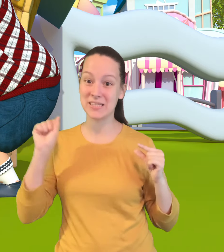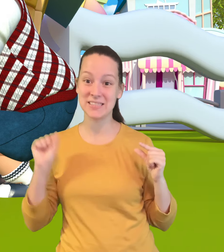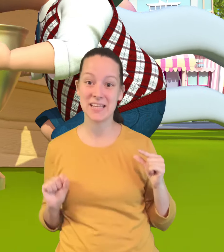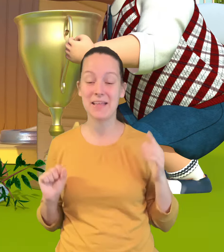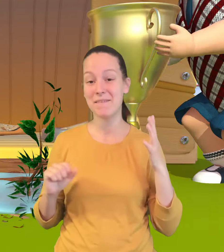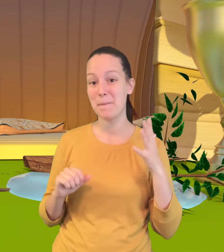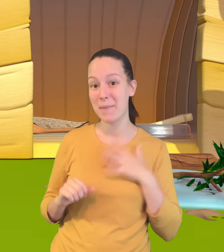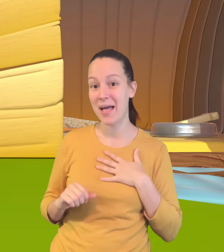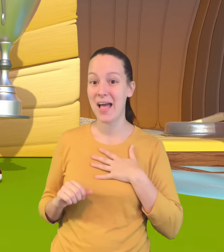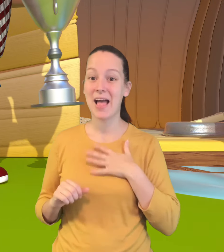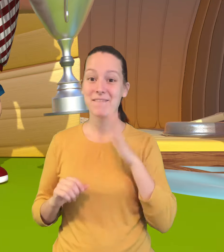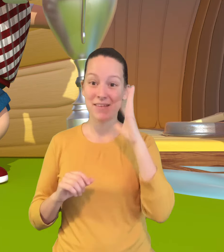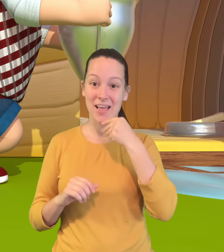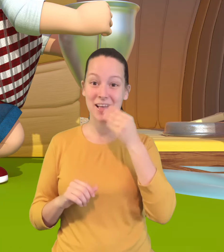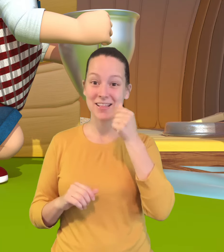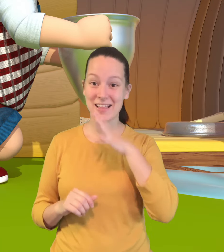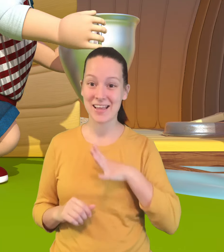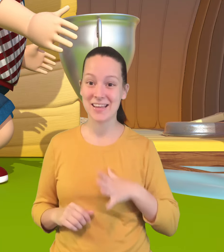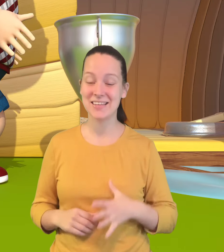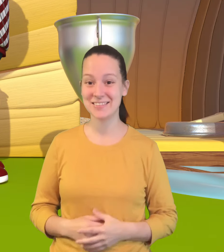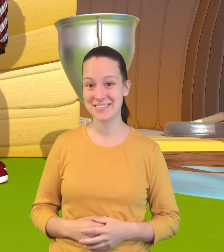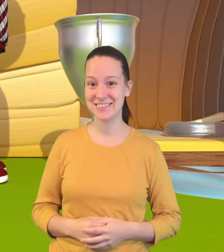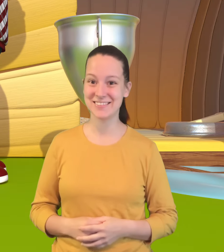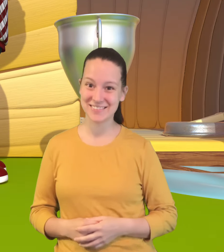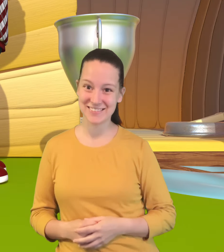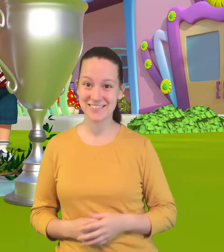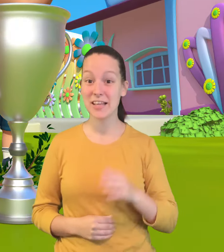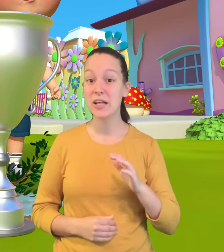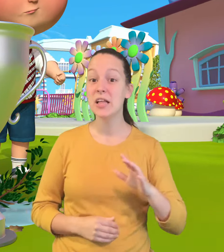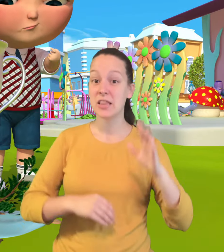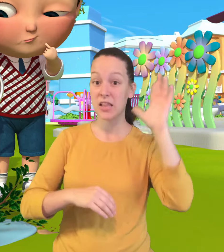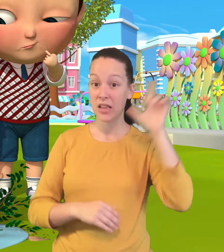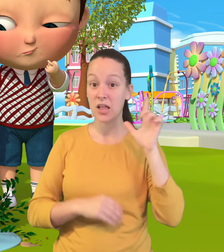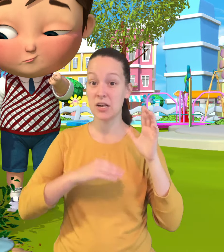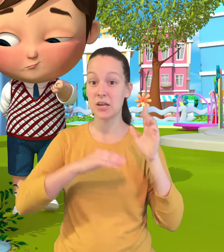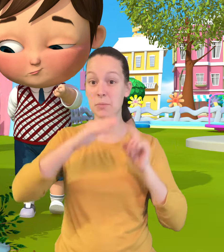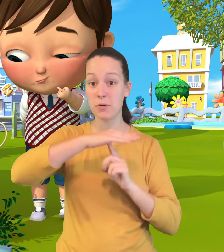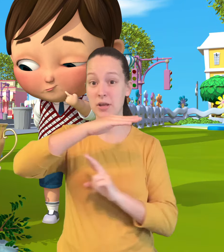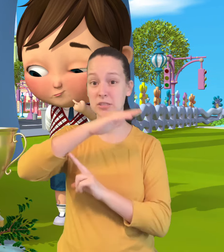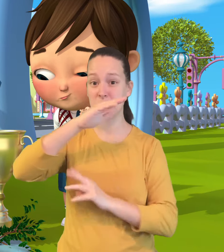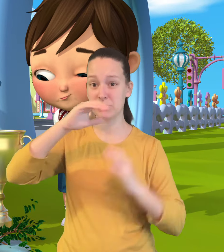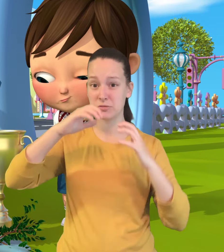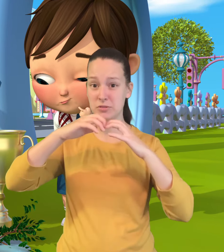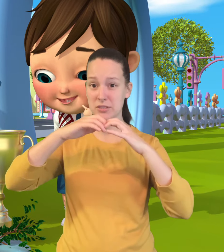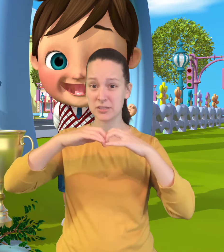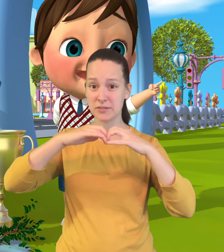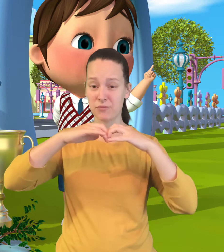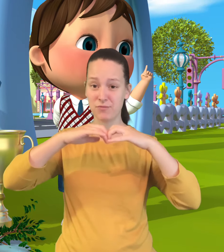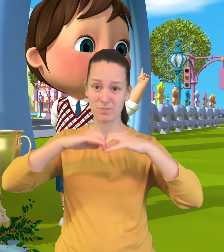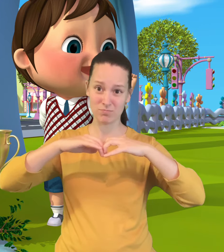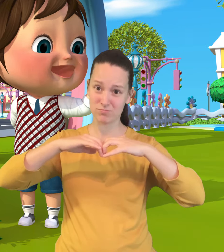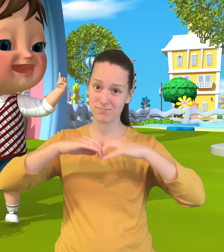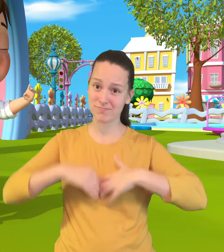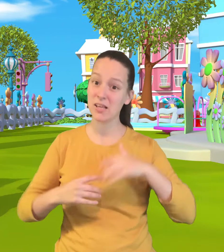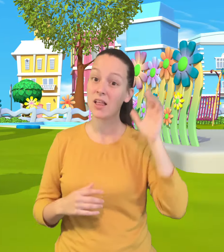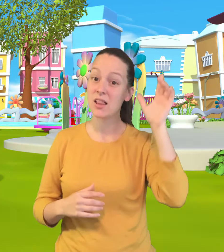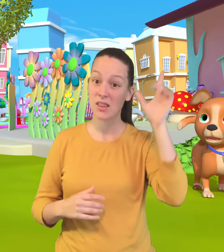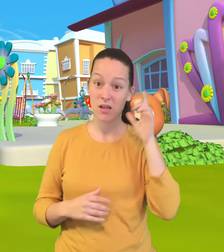かけろさあどうしましょうロンドン橋が落ちる落ちる